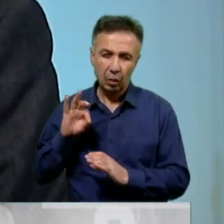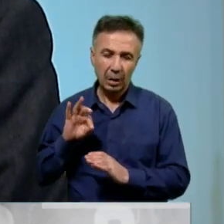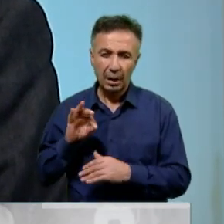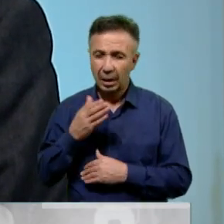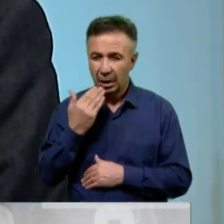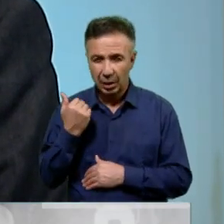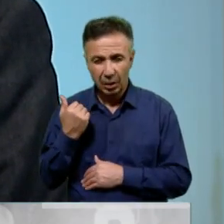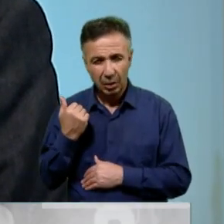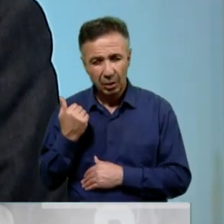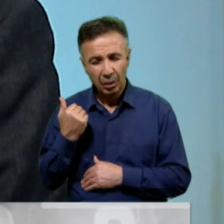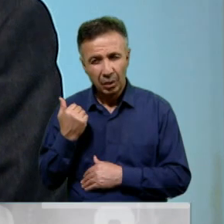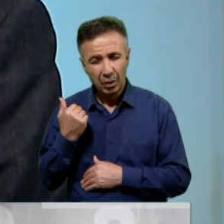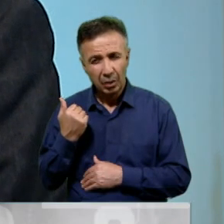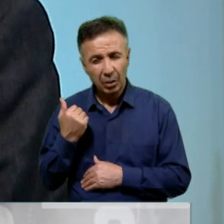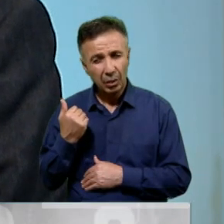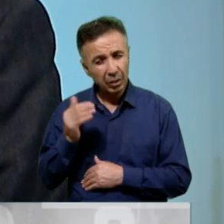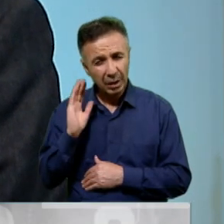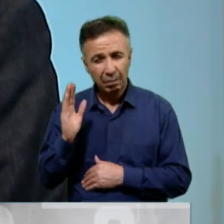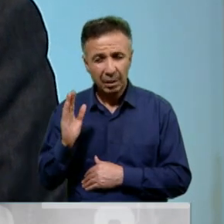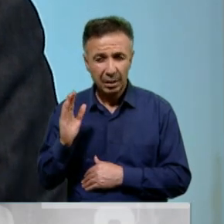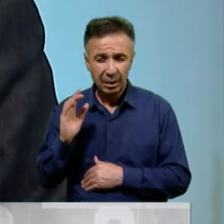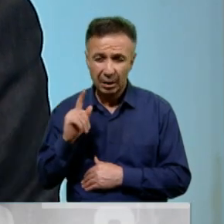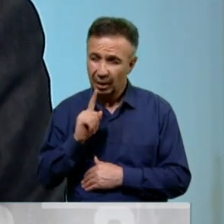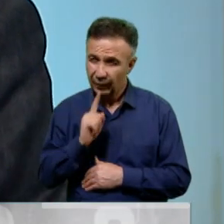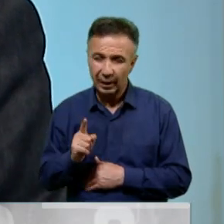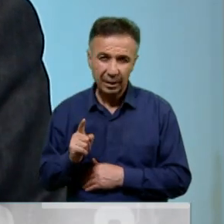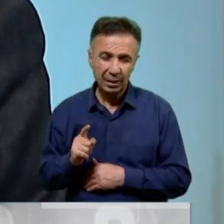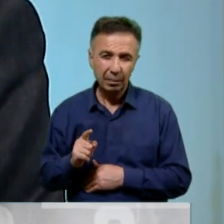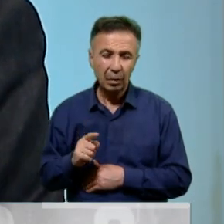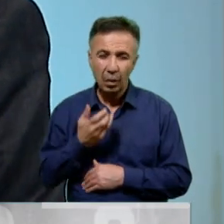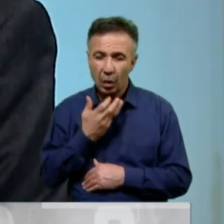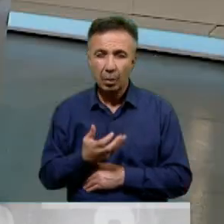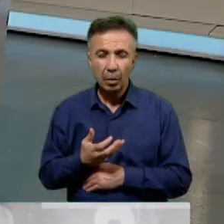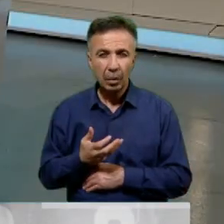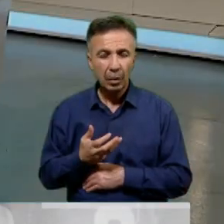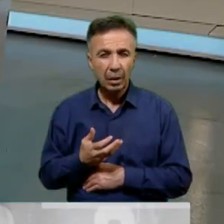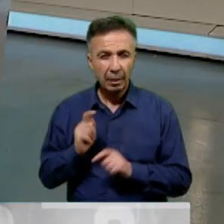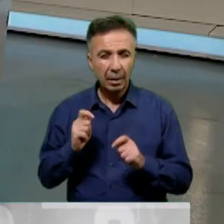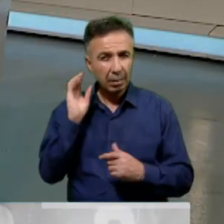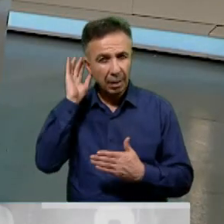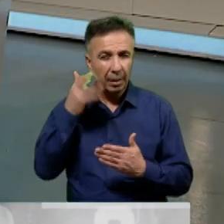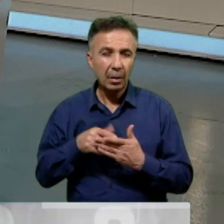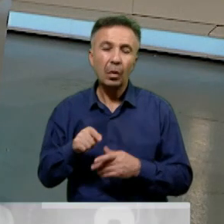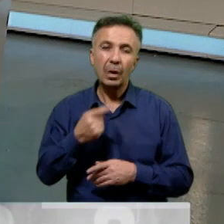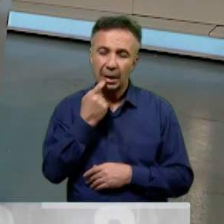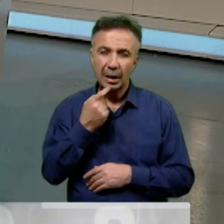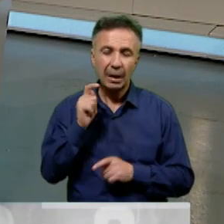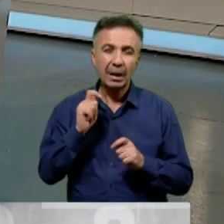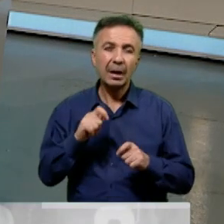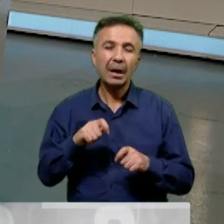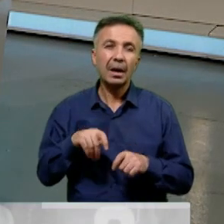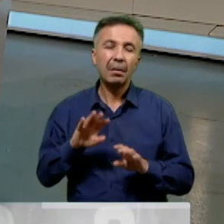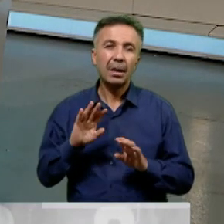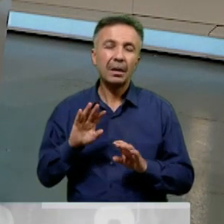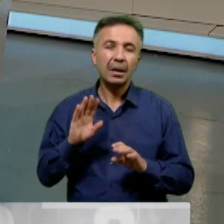ise gitmesi farzdır. Ama bu ömür boyu yapılacak bir ibadet. Yani hemen o sene yapmasanız, gitmeseniz